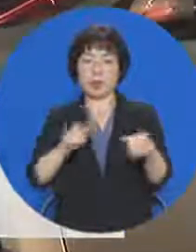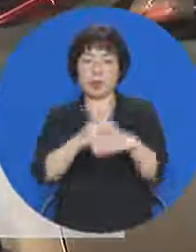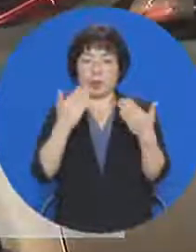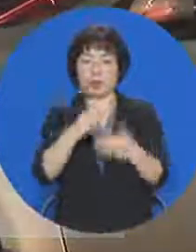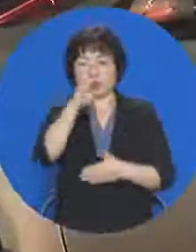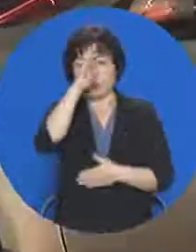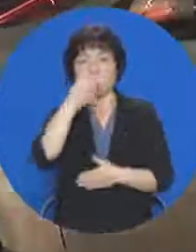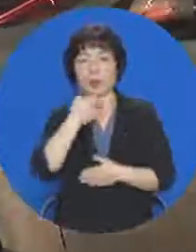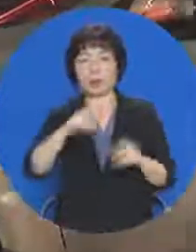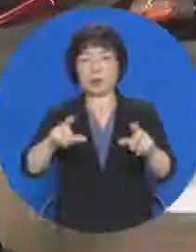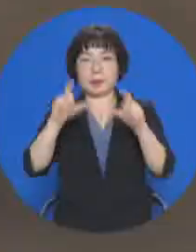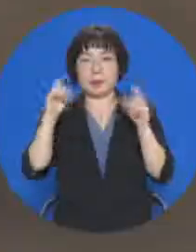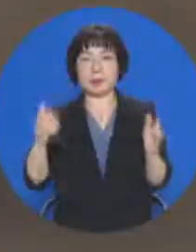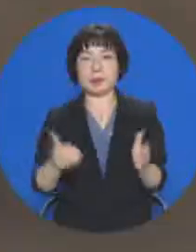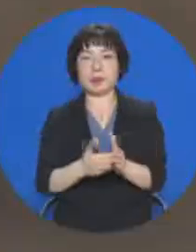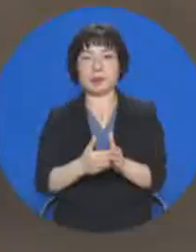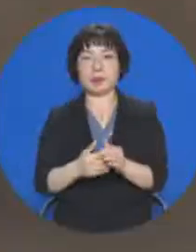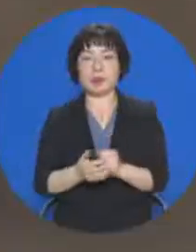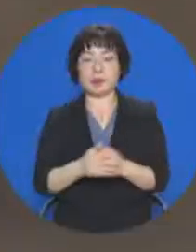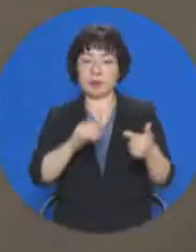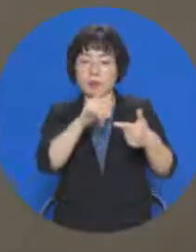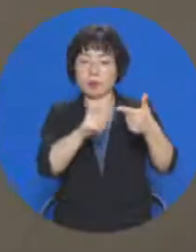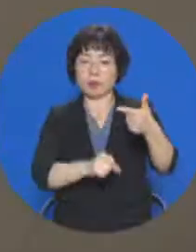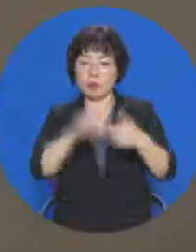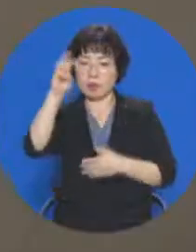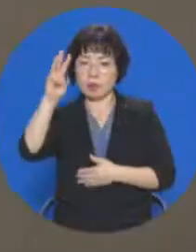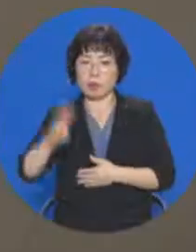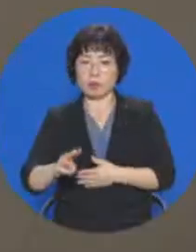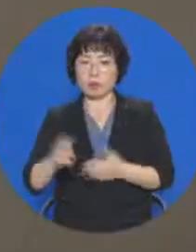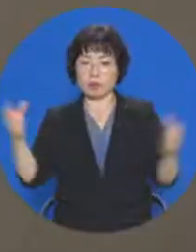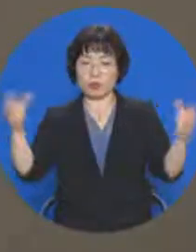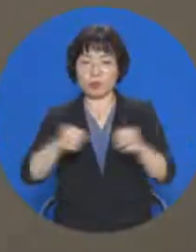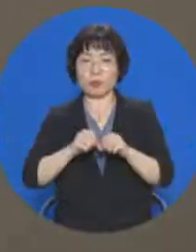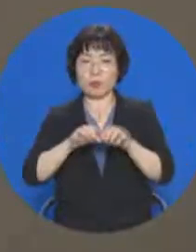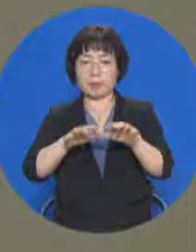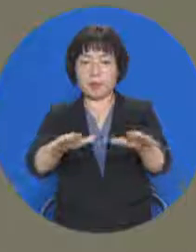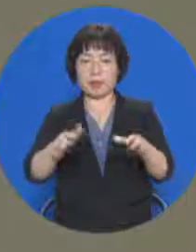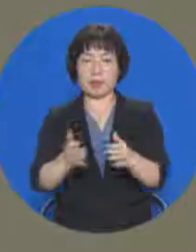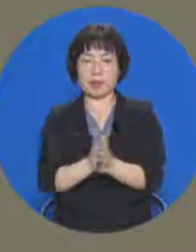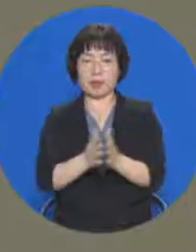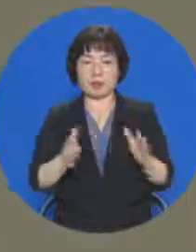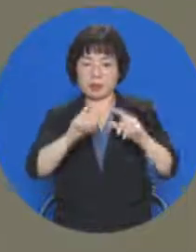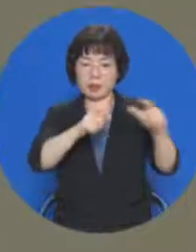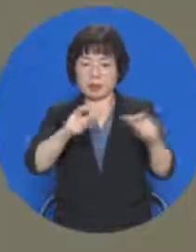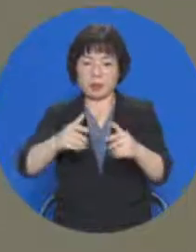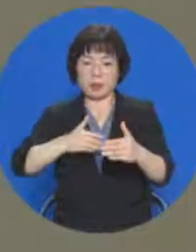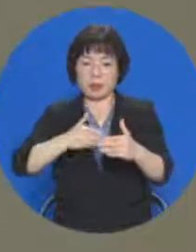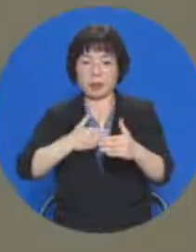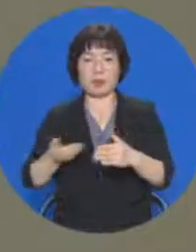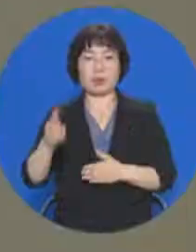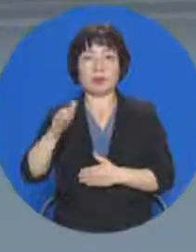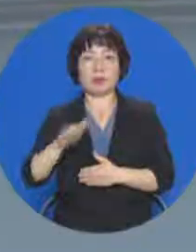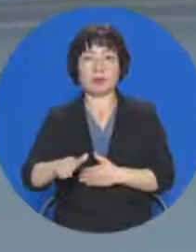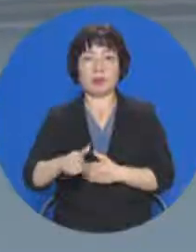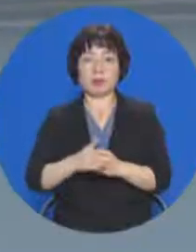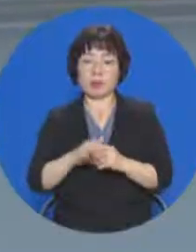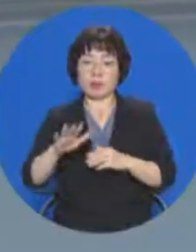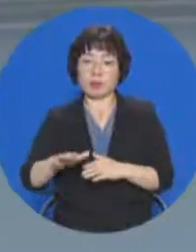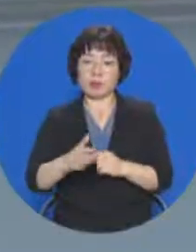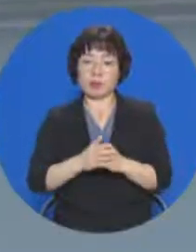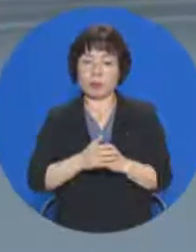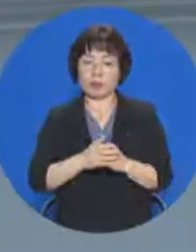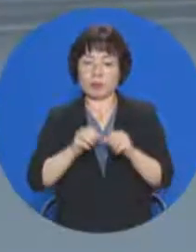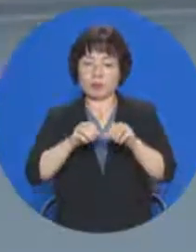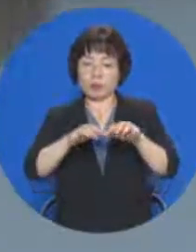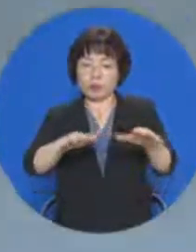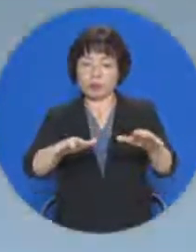음성 판정을 받았습니다. 6월에는 광주에서 집단 전파가 시작돼 지역에도 긴장감이 돌았지만 이번에도 그